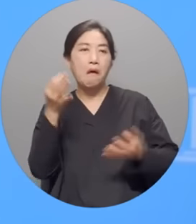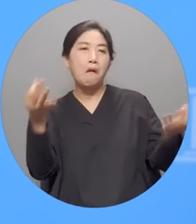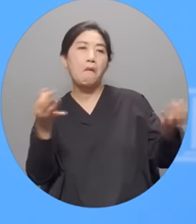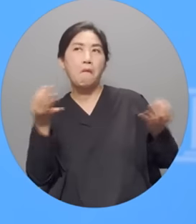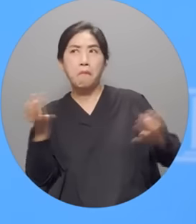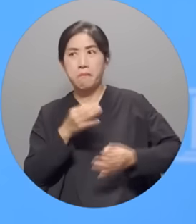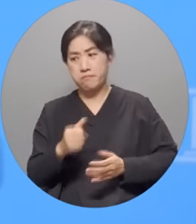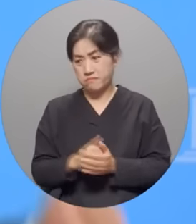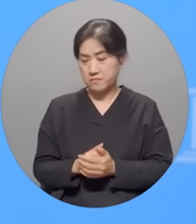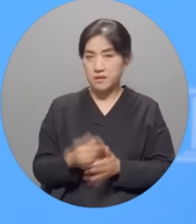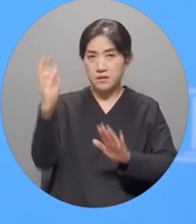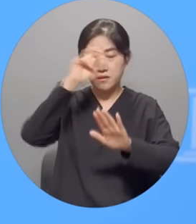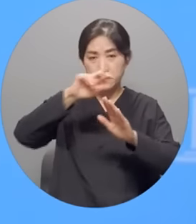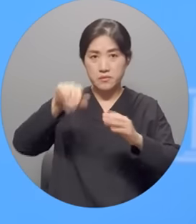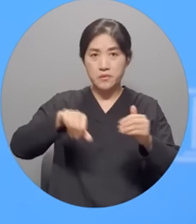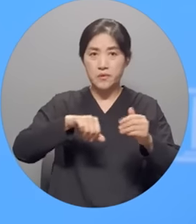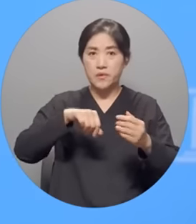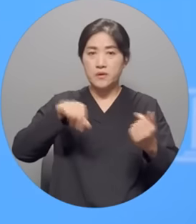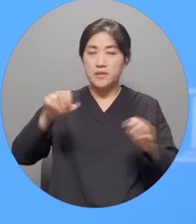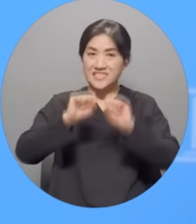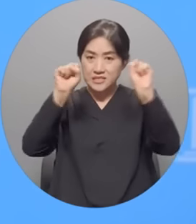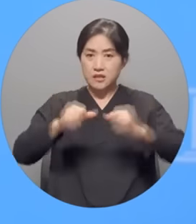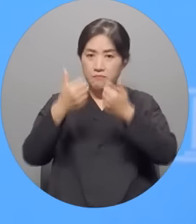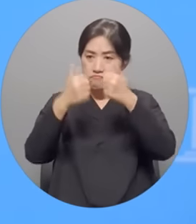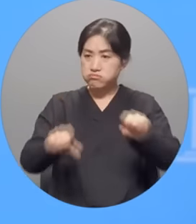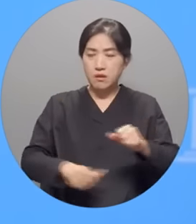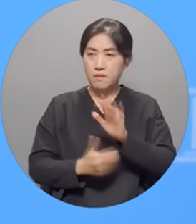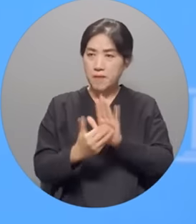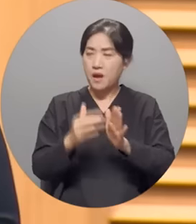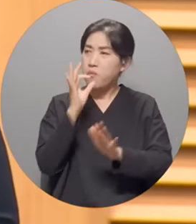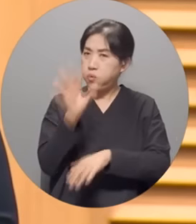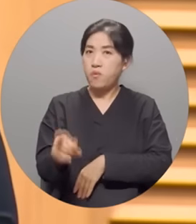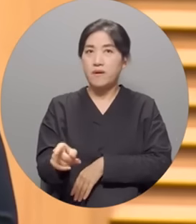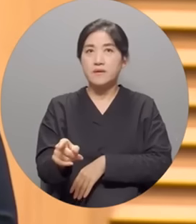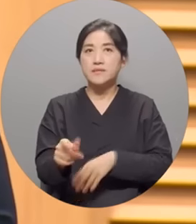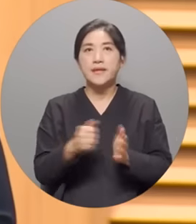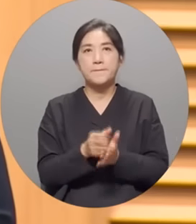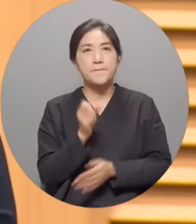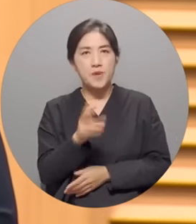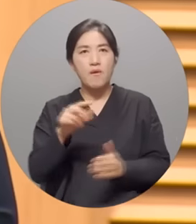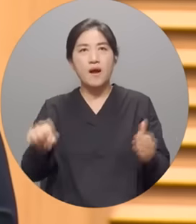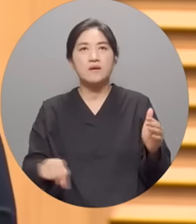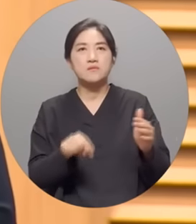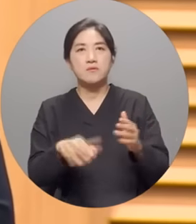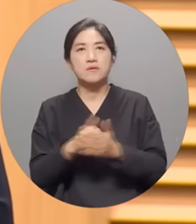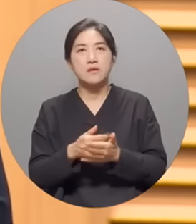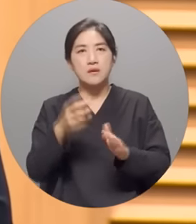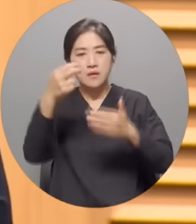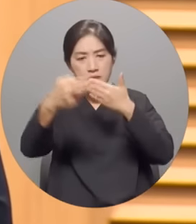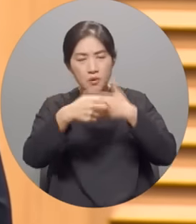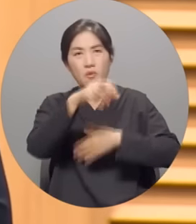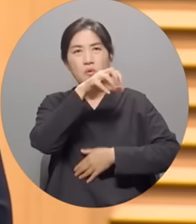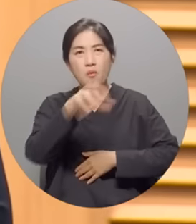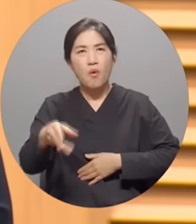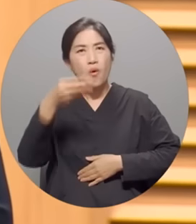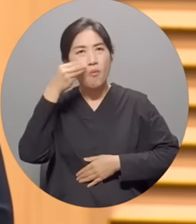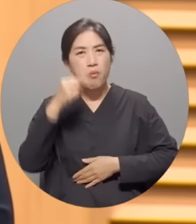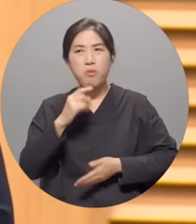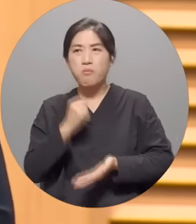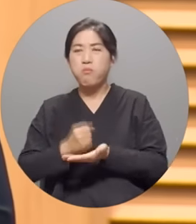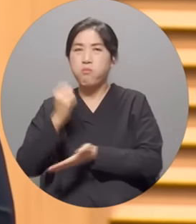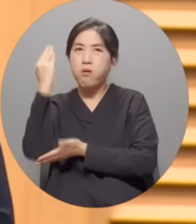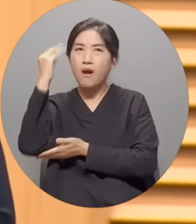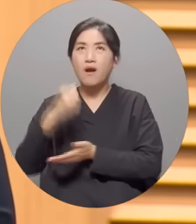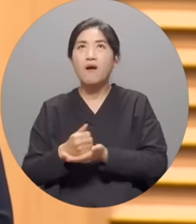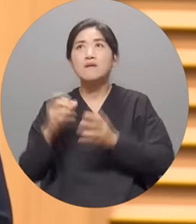해선 의료체계 붕괴를 막을 수 없다고 지적했고 여당에서조차 의료 현장이 원활하다는 정부는